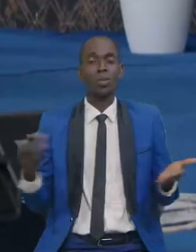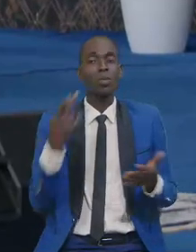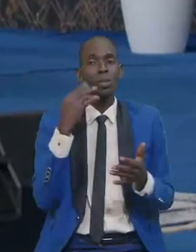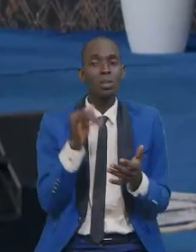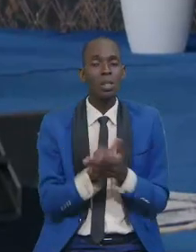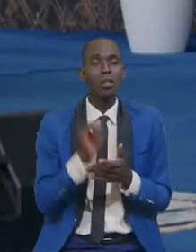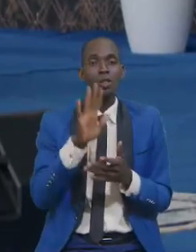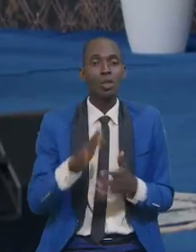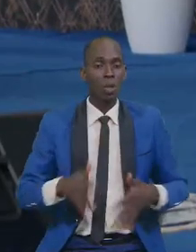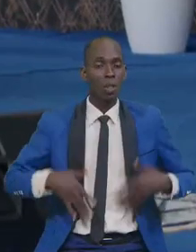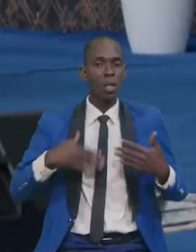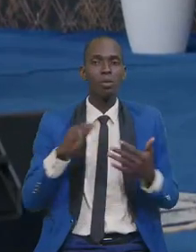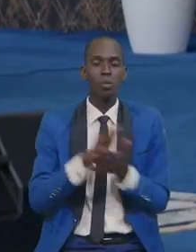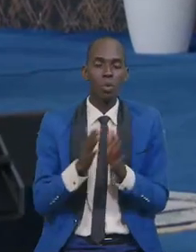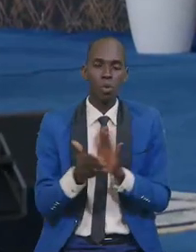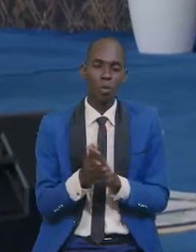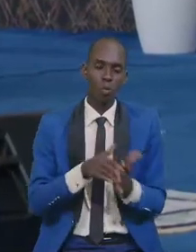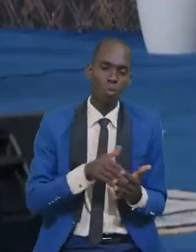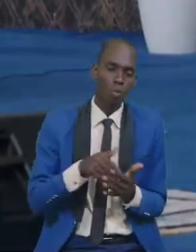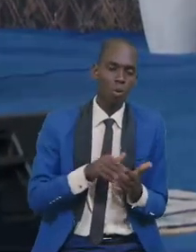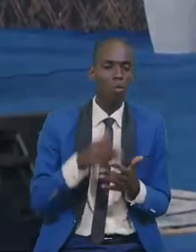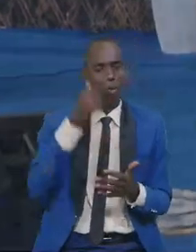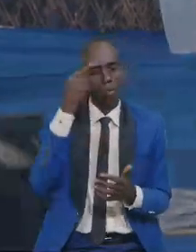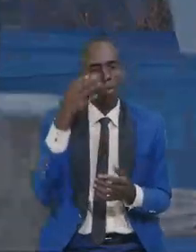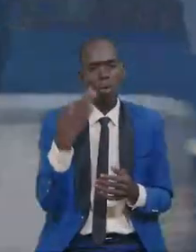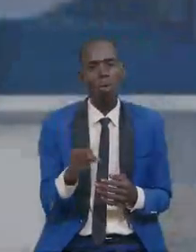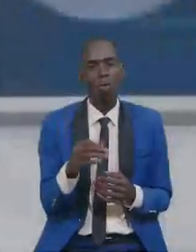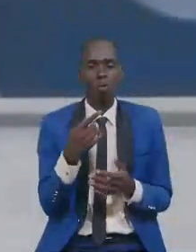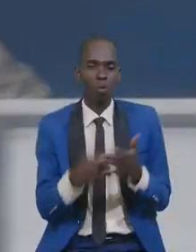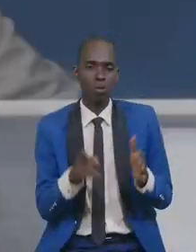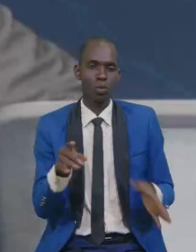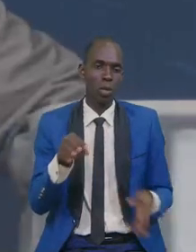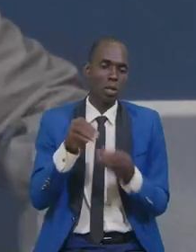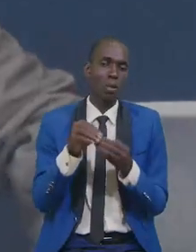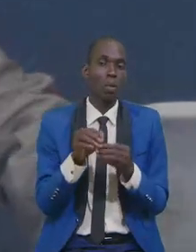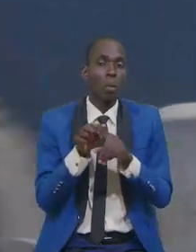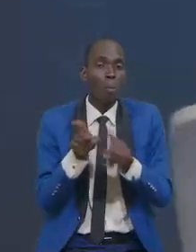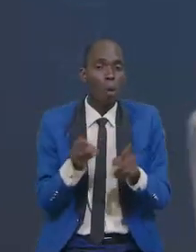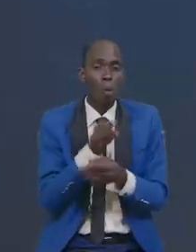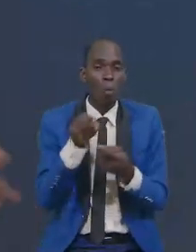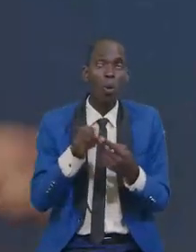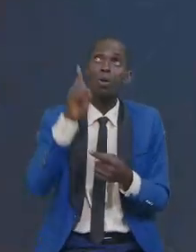est connectée à la faiblesse du corps. Mais quand Dieu